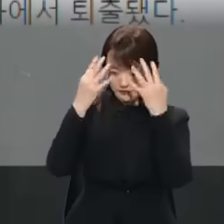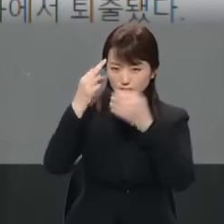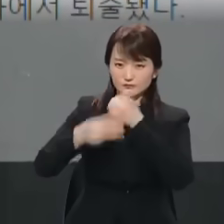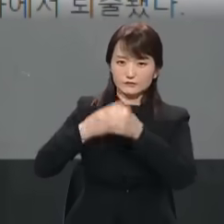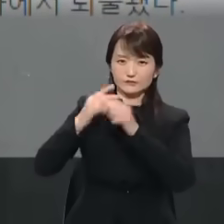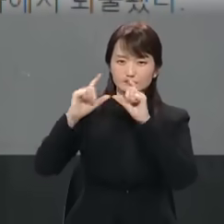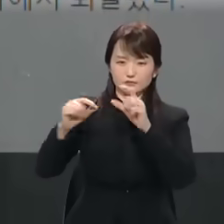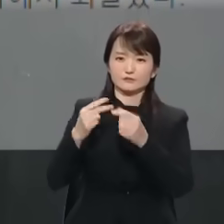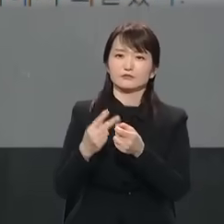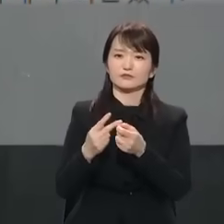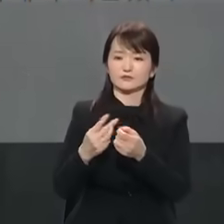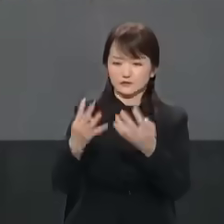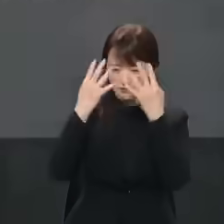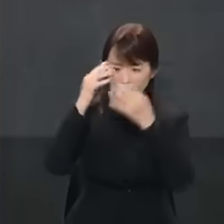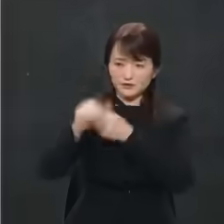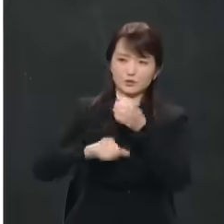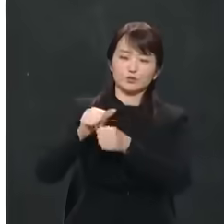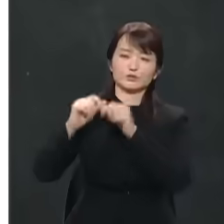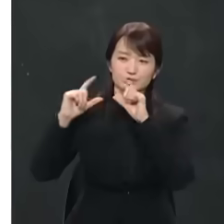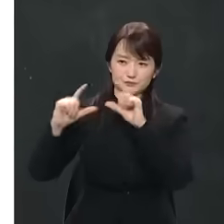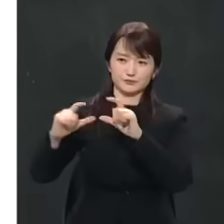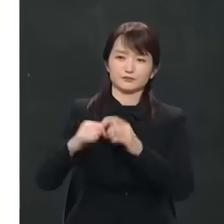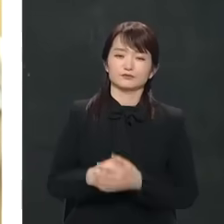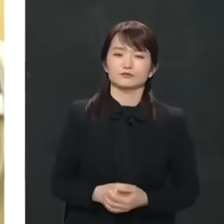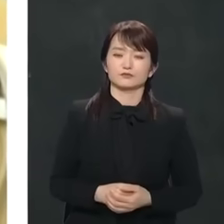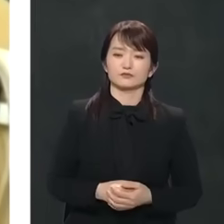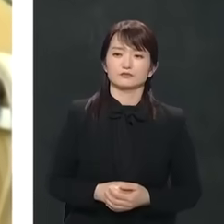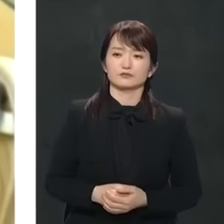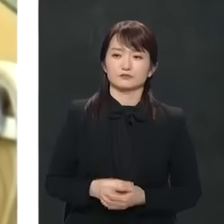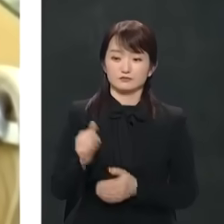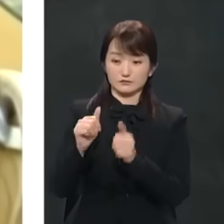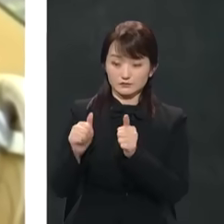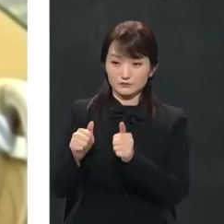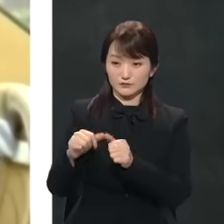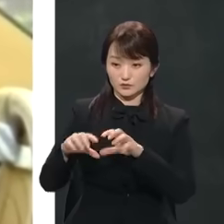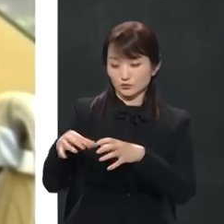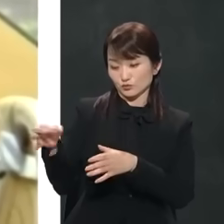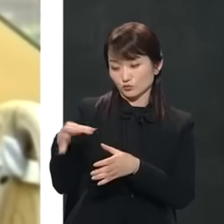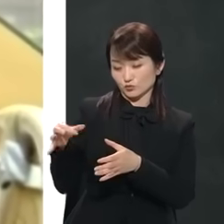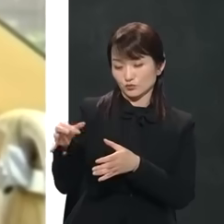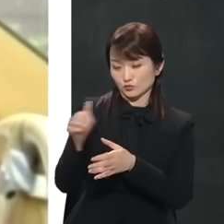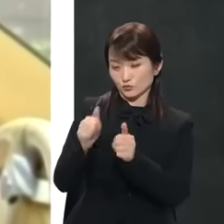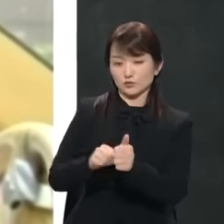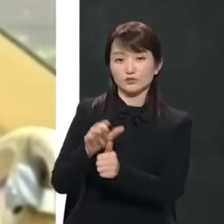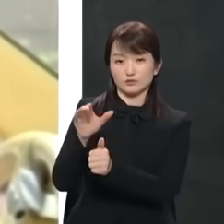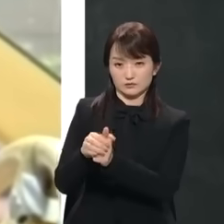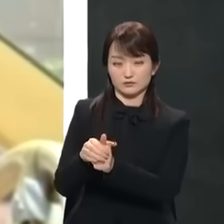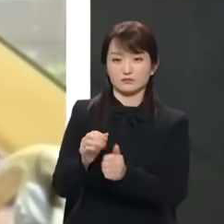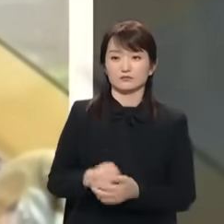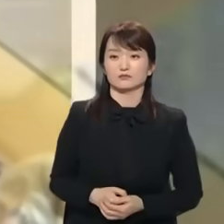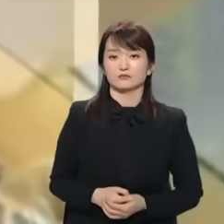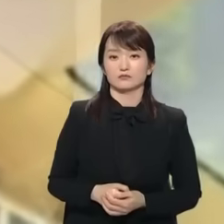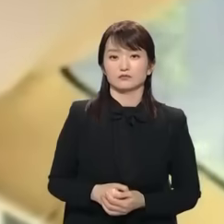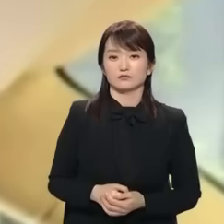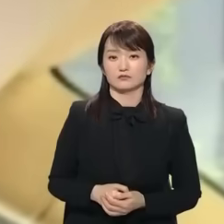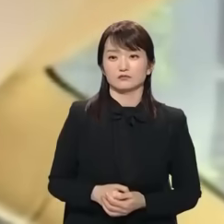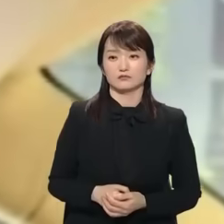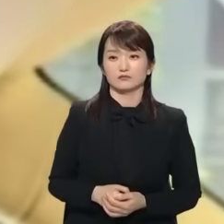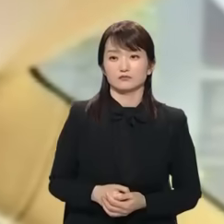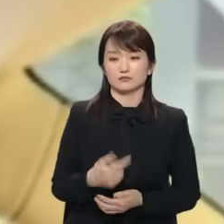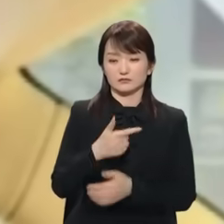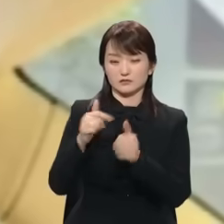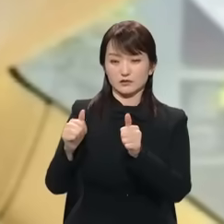2심에서 징역 5년을 선고를 했는데 이때까지는 그 변호인이 국선 변호사 선임을 했었거든요 그런데 조영기 씨가